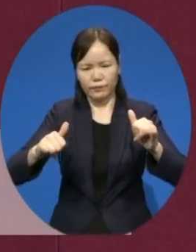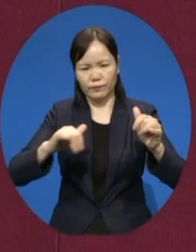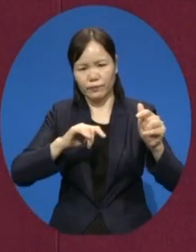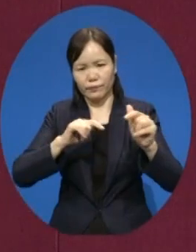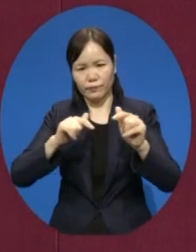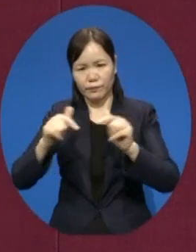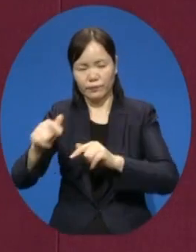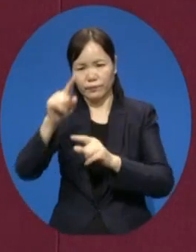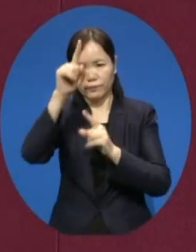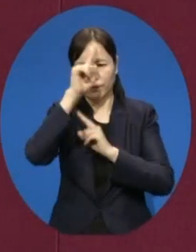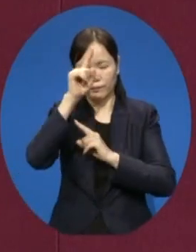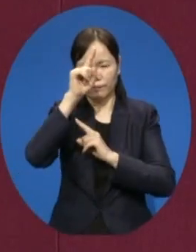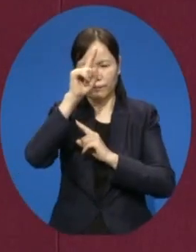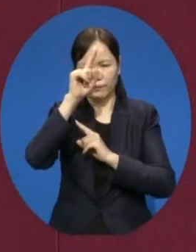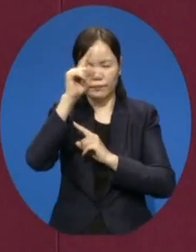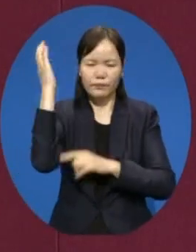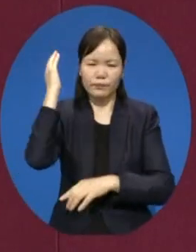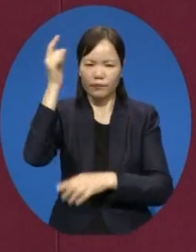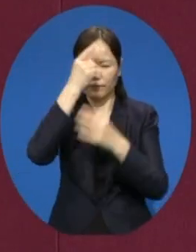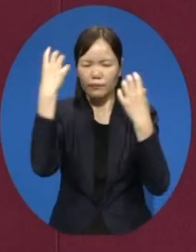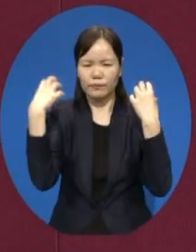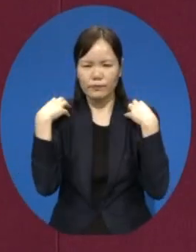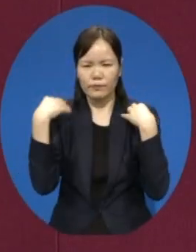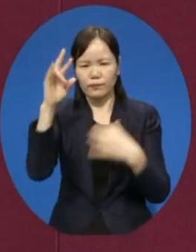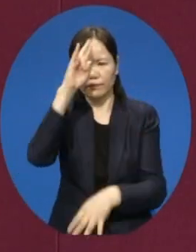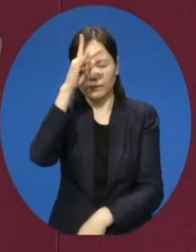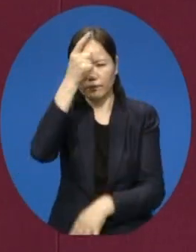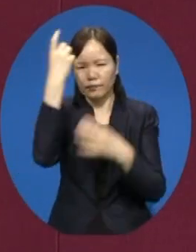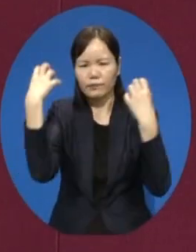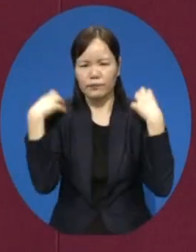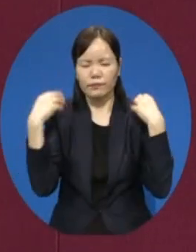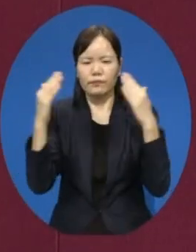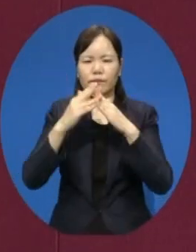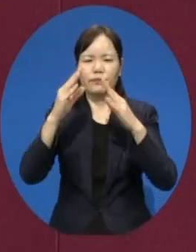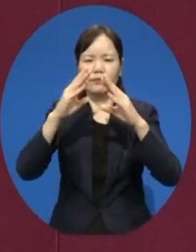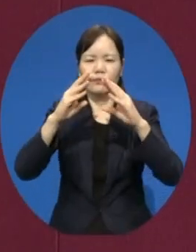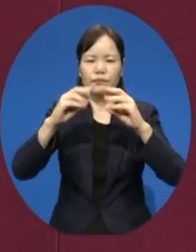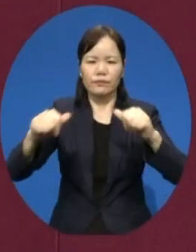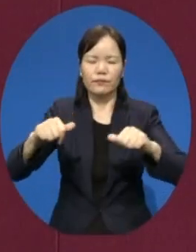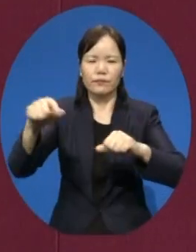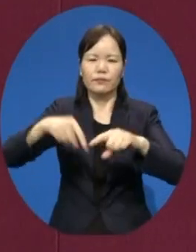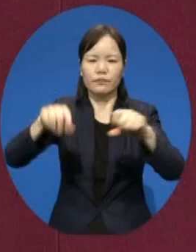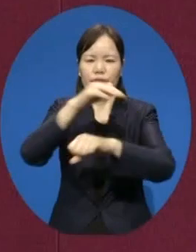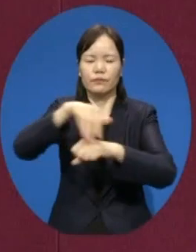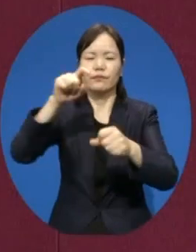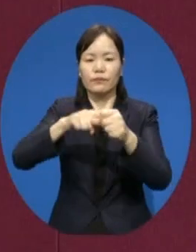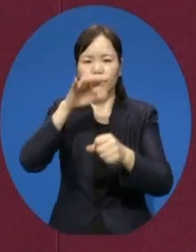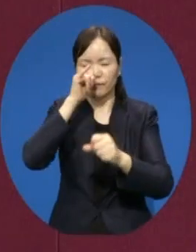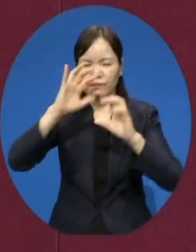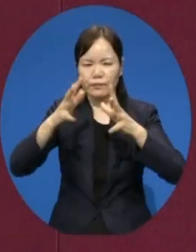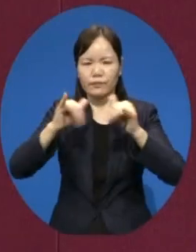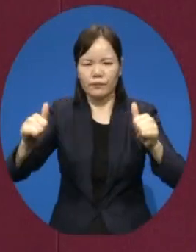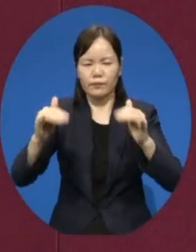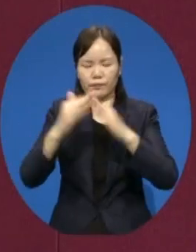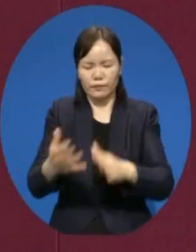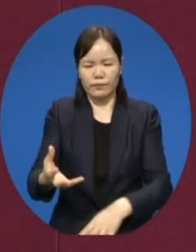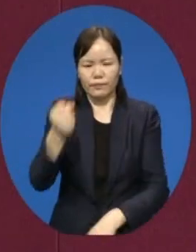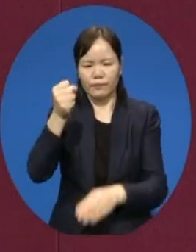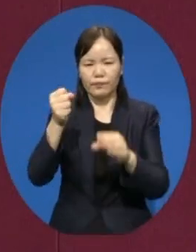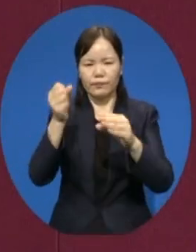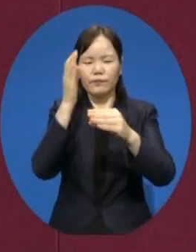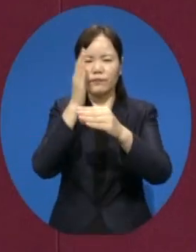이명박 정부, 박근혜 정부 부동산 정책의 목표가 있었습니다. 우리 국민이 집을 소유해서 중산층 이상의